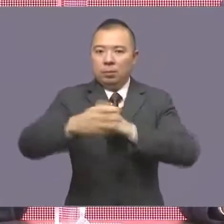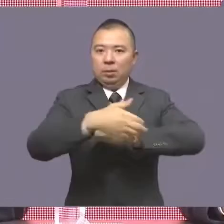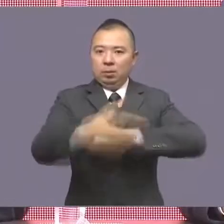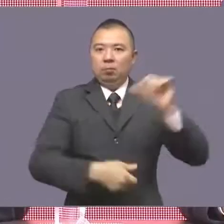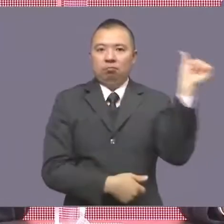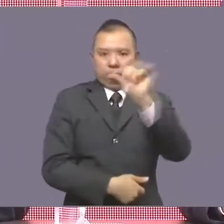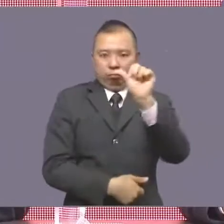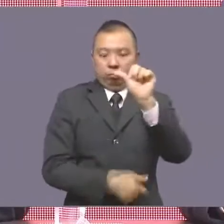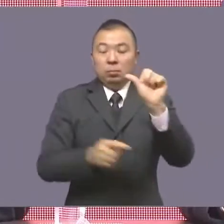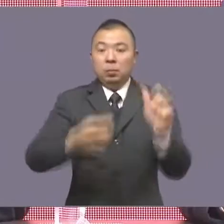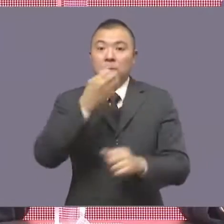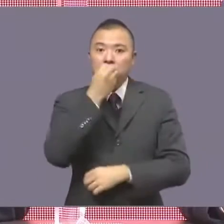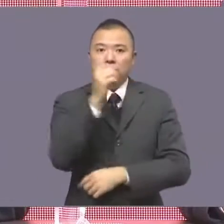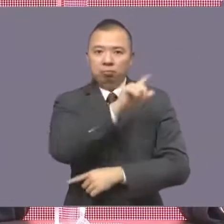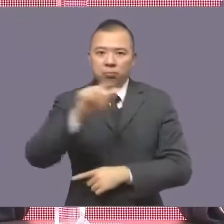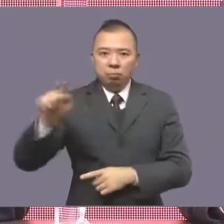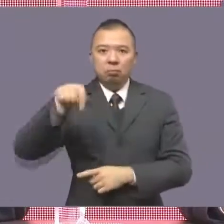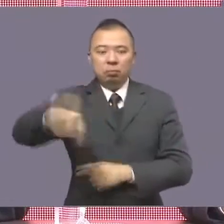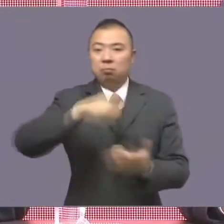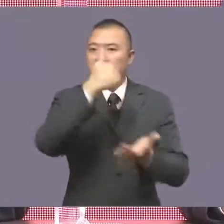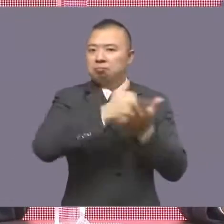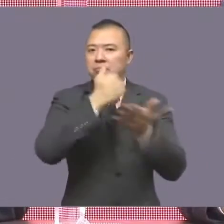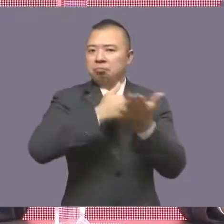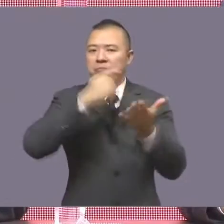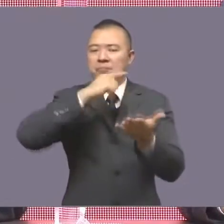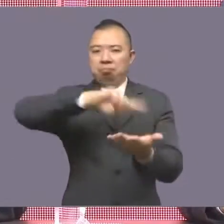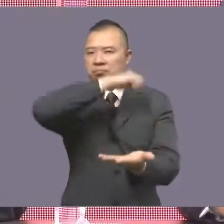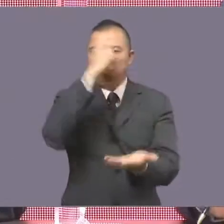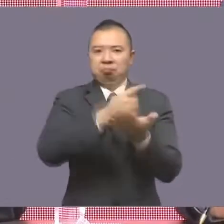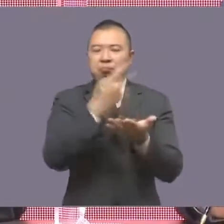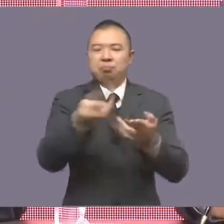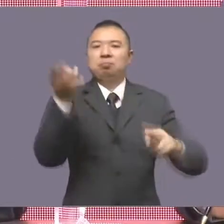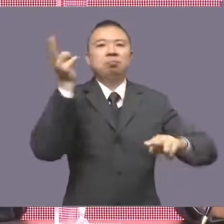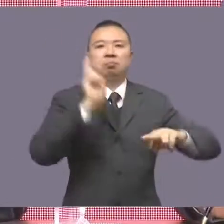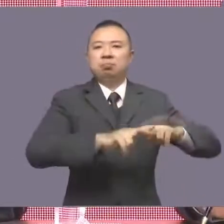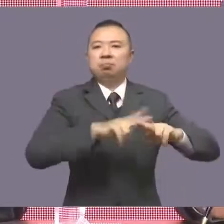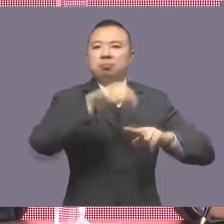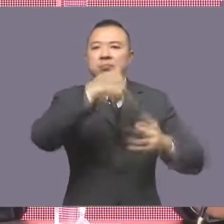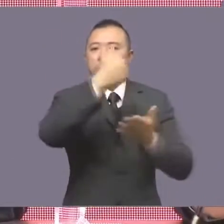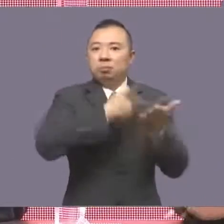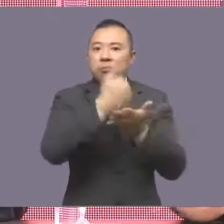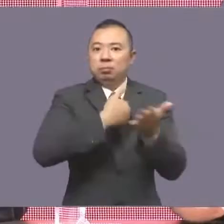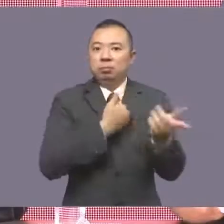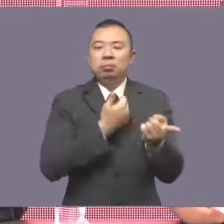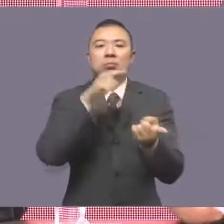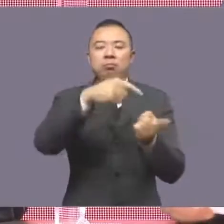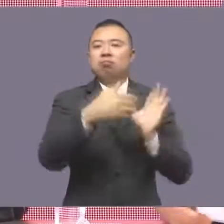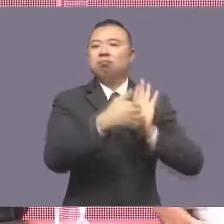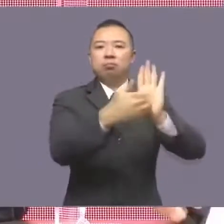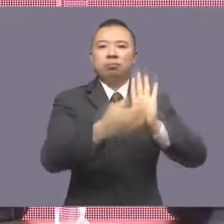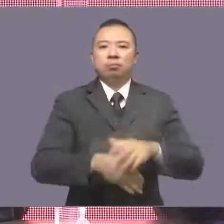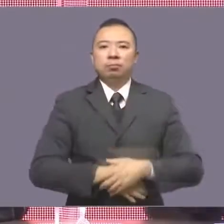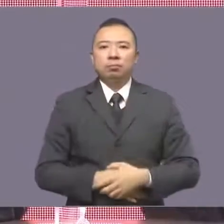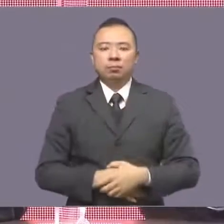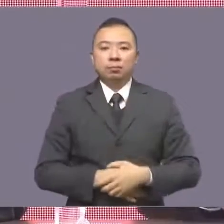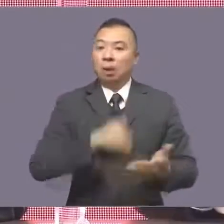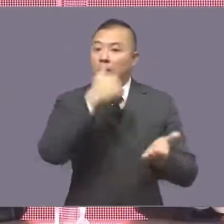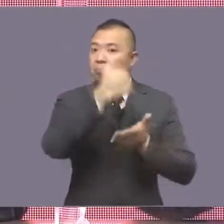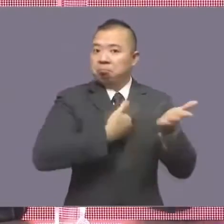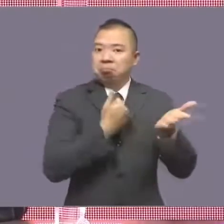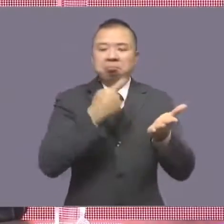品，决定暂停输入报验，也就是全部禁止进口到台